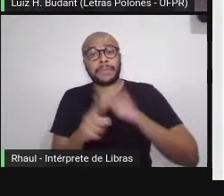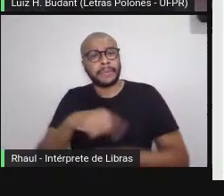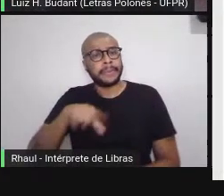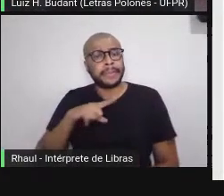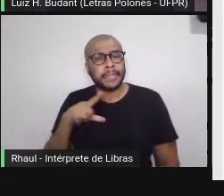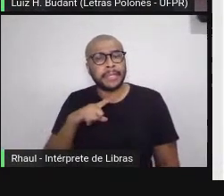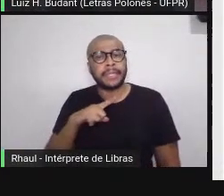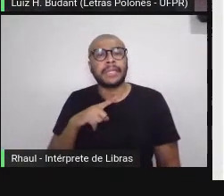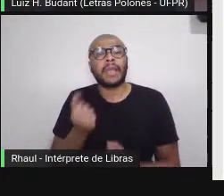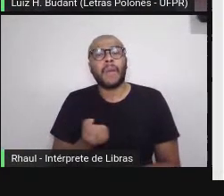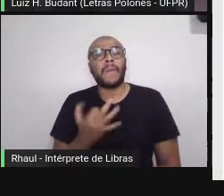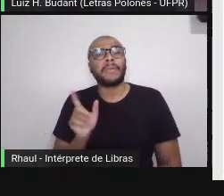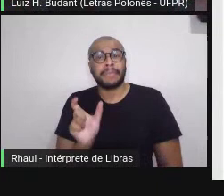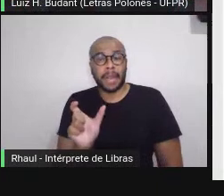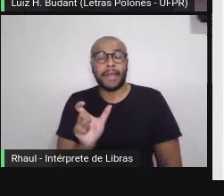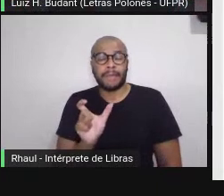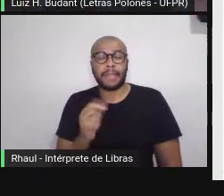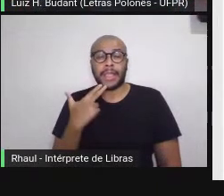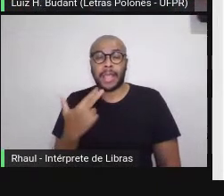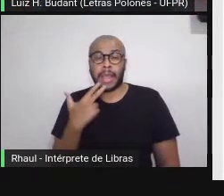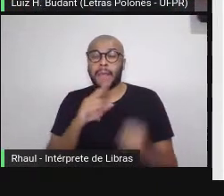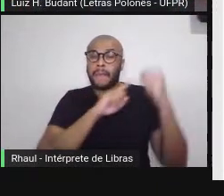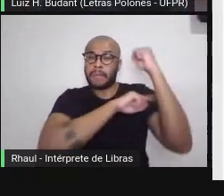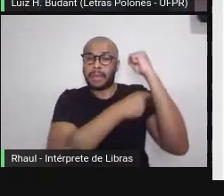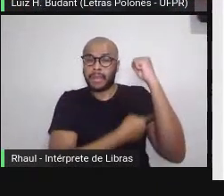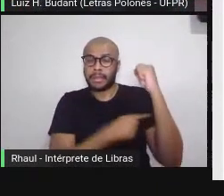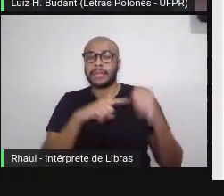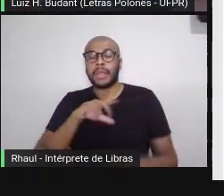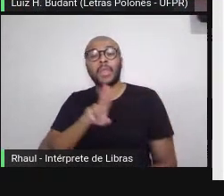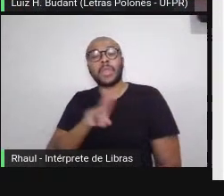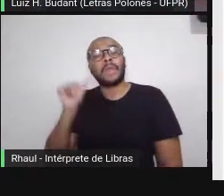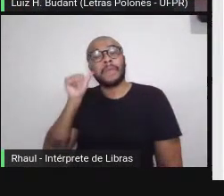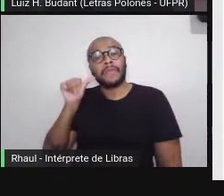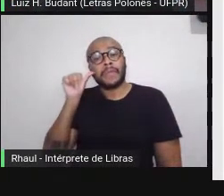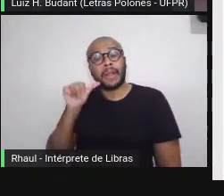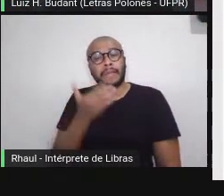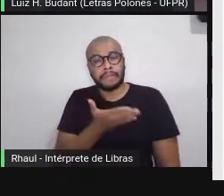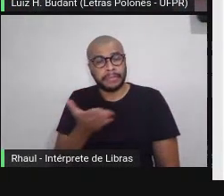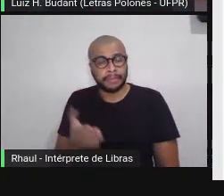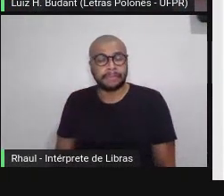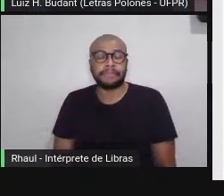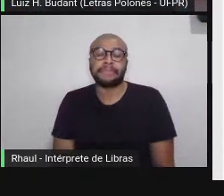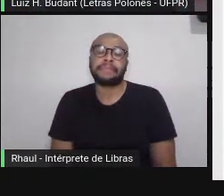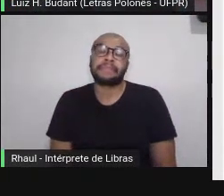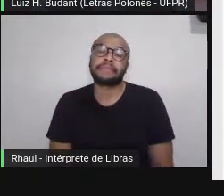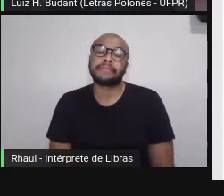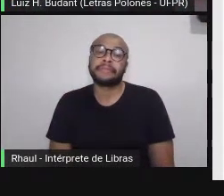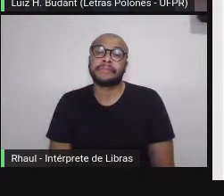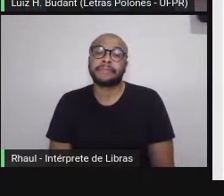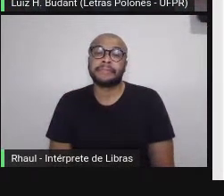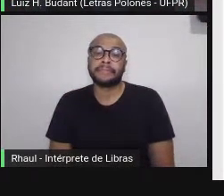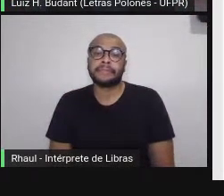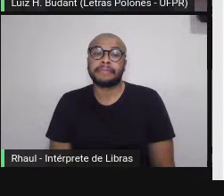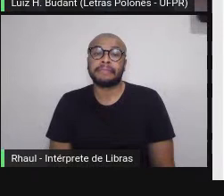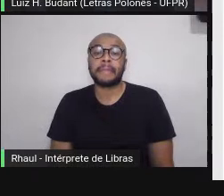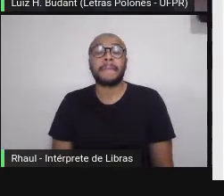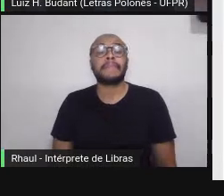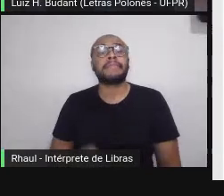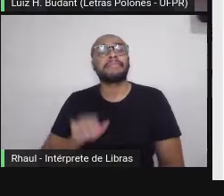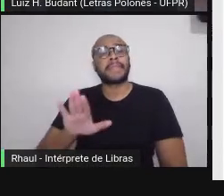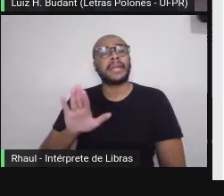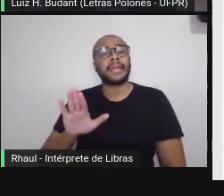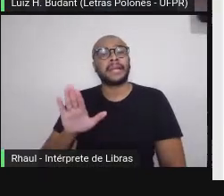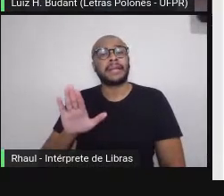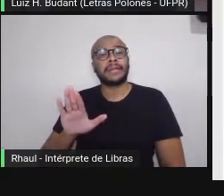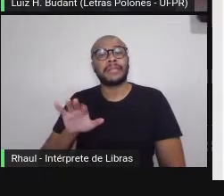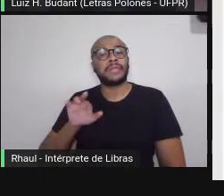to jest Piotr, ale nie ma Piotra. E como um nome feminino, to jest Anna, nie ma Anny. Mas isso não acontece